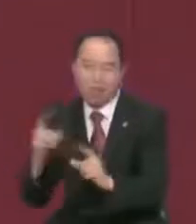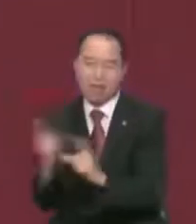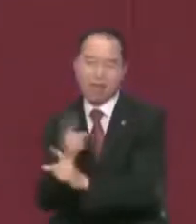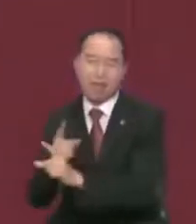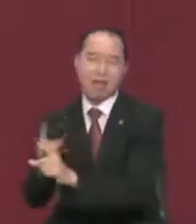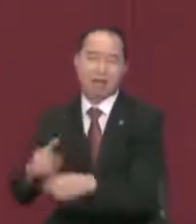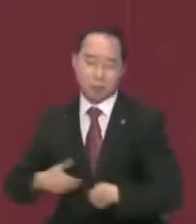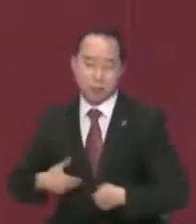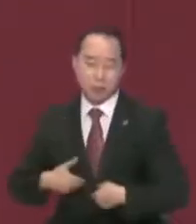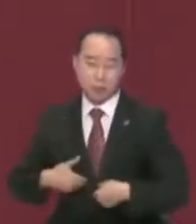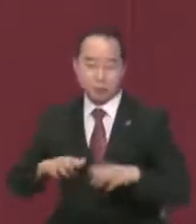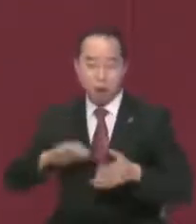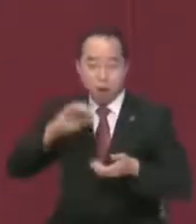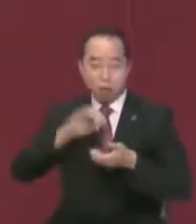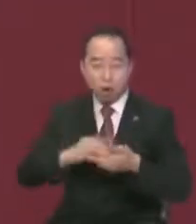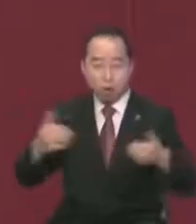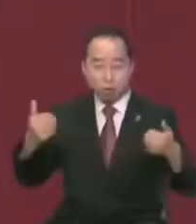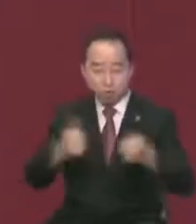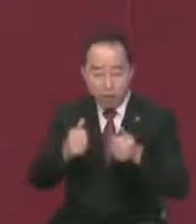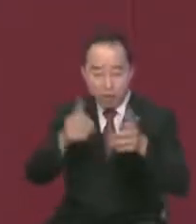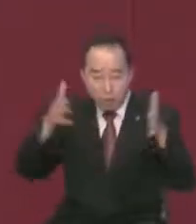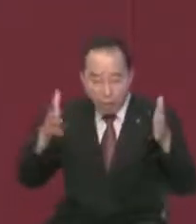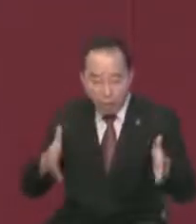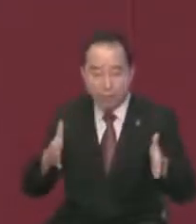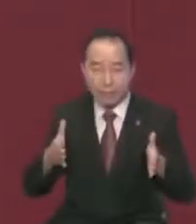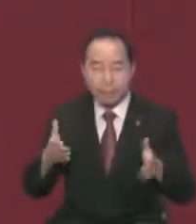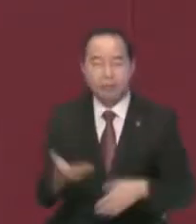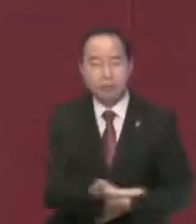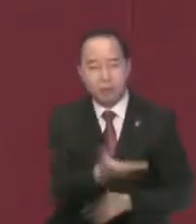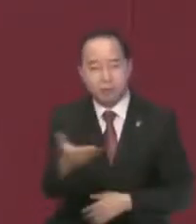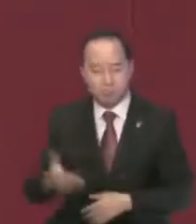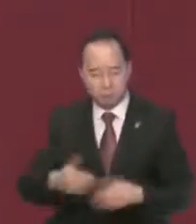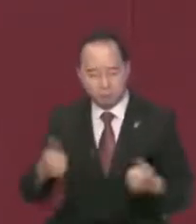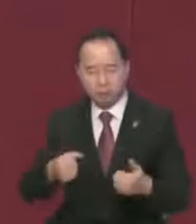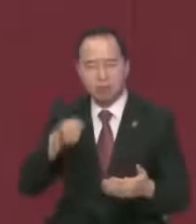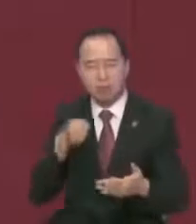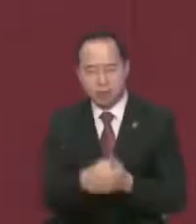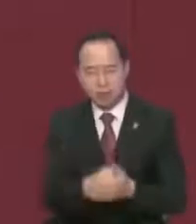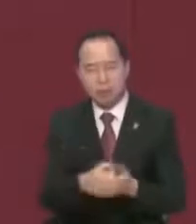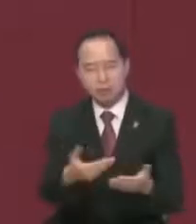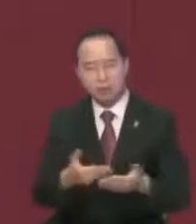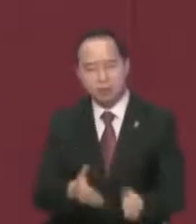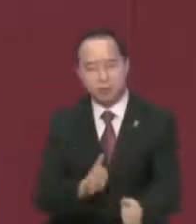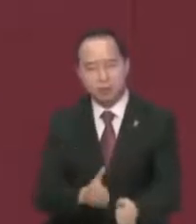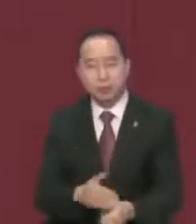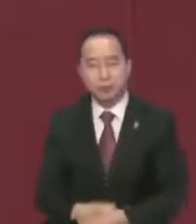이번 정기국회에서 여야가 결단해 주기를 요청드립니다.